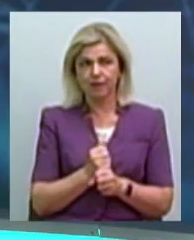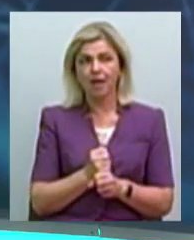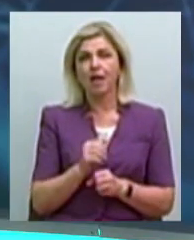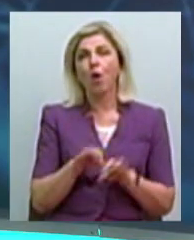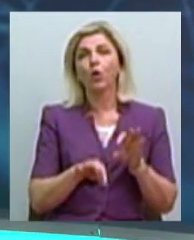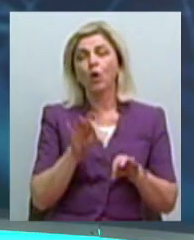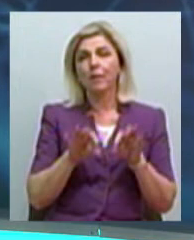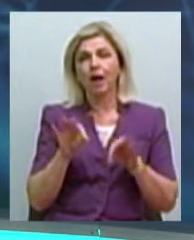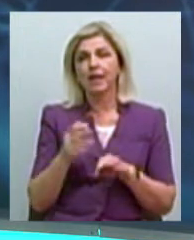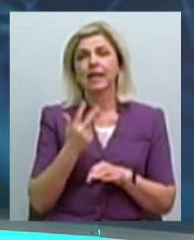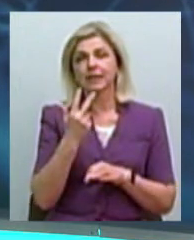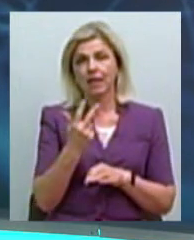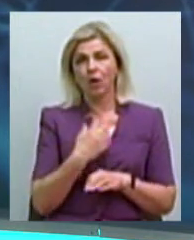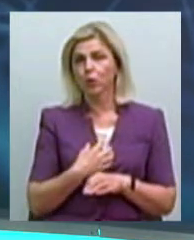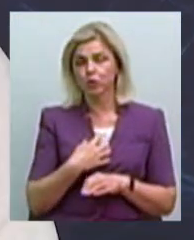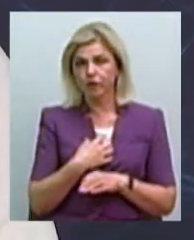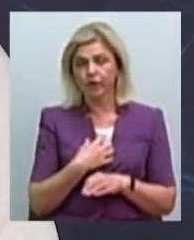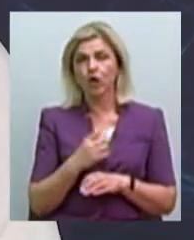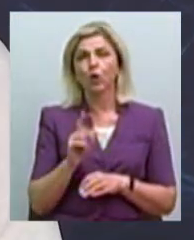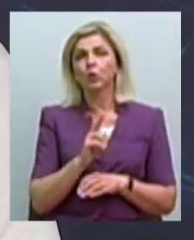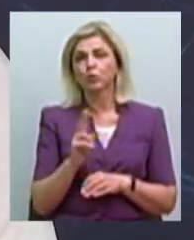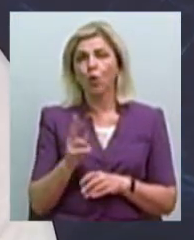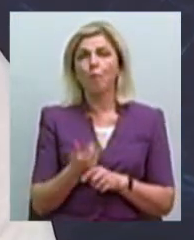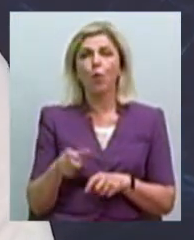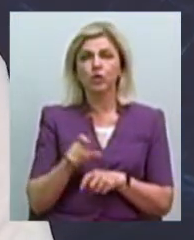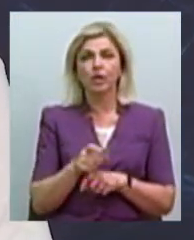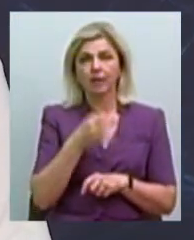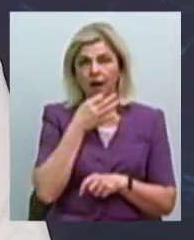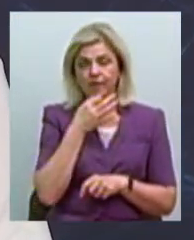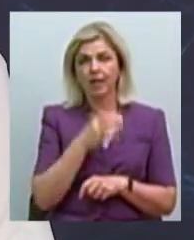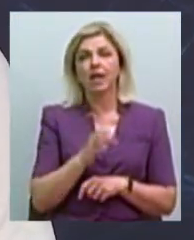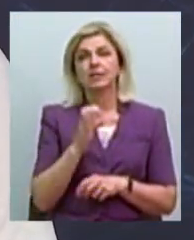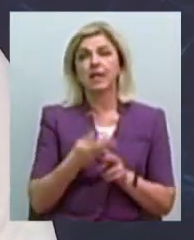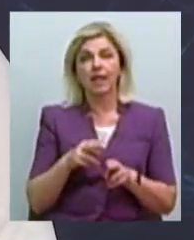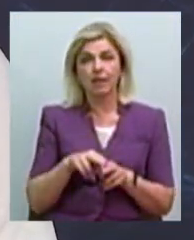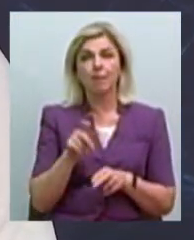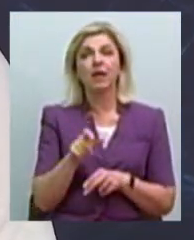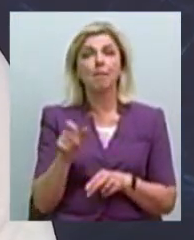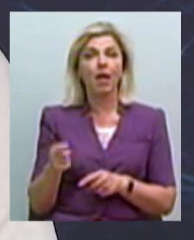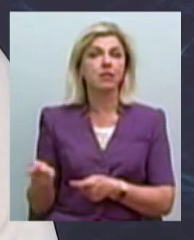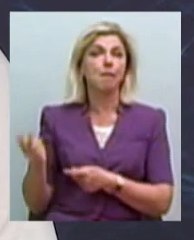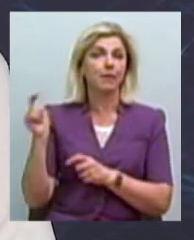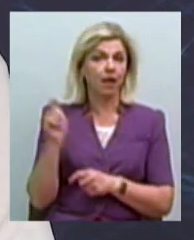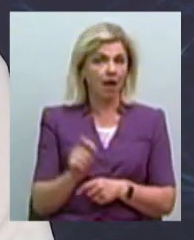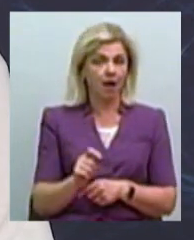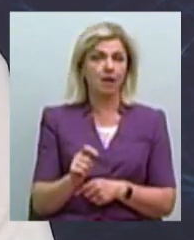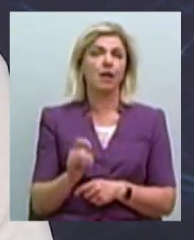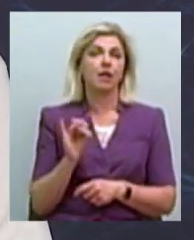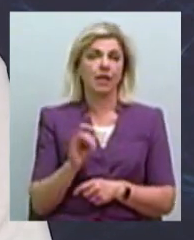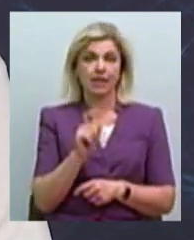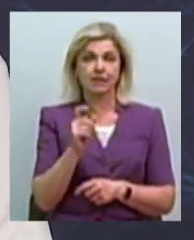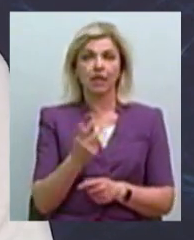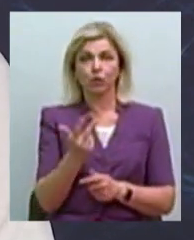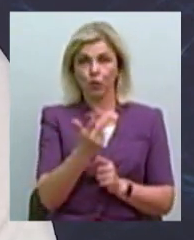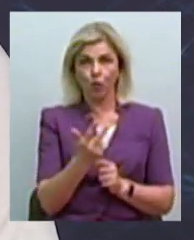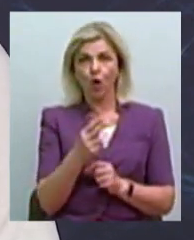отобрали 3 ключевых, которые вот больше нравились. С этим ребята уже приехали. И уже из этих 3